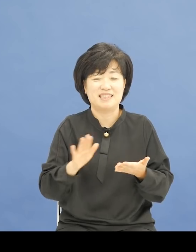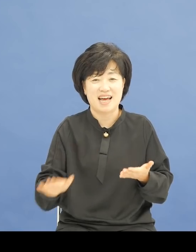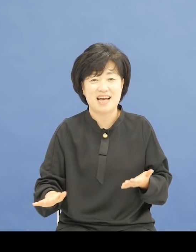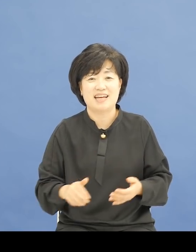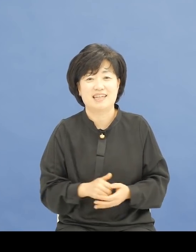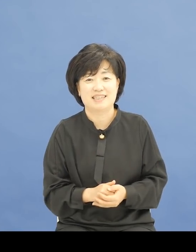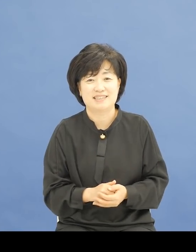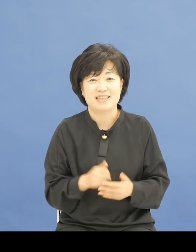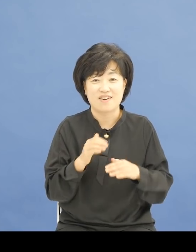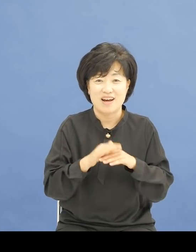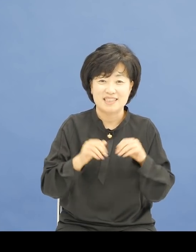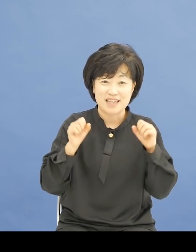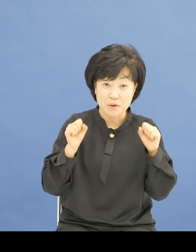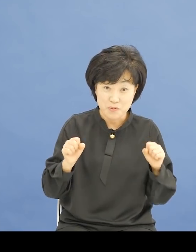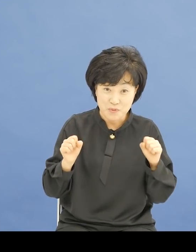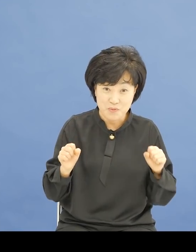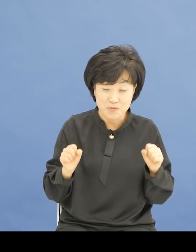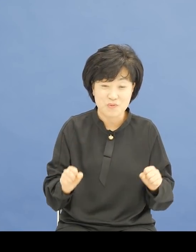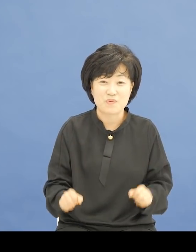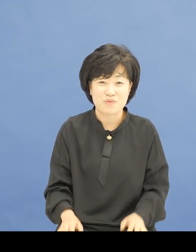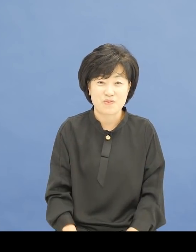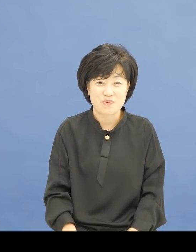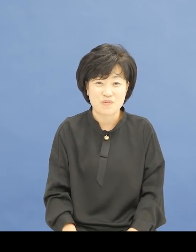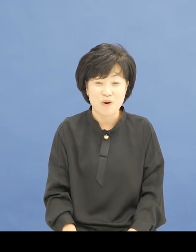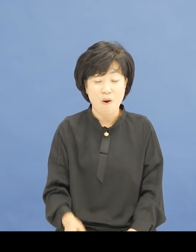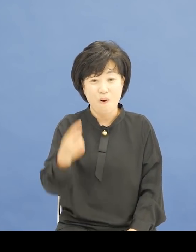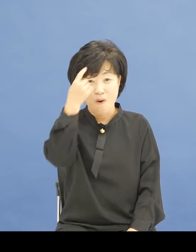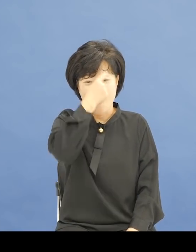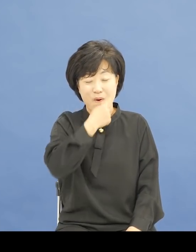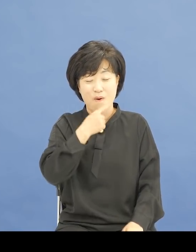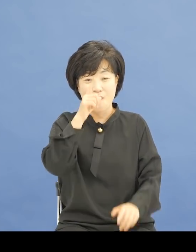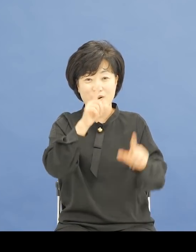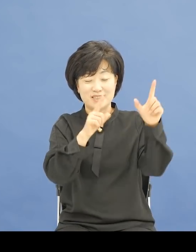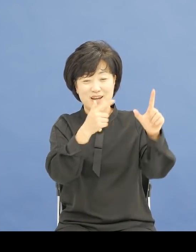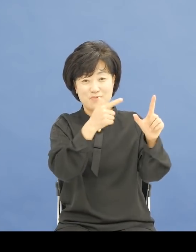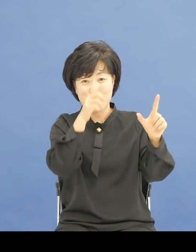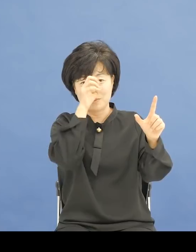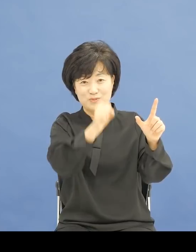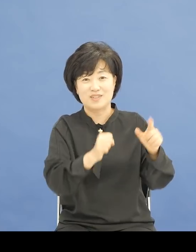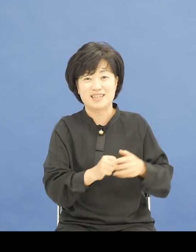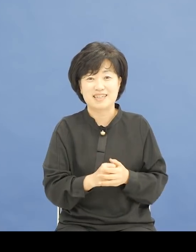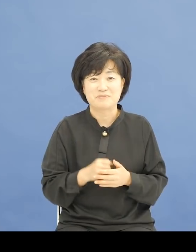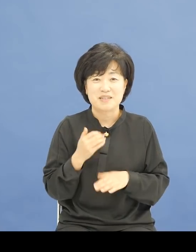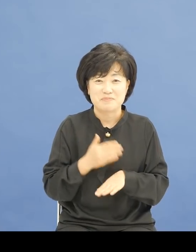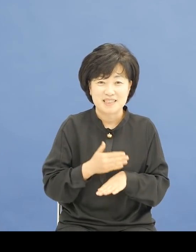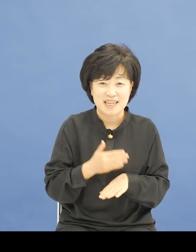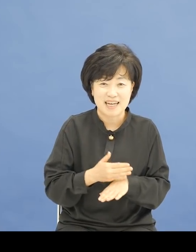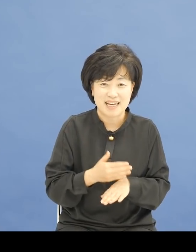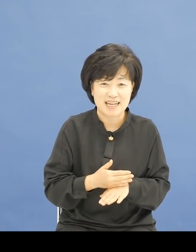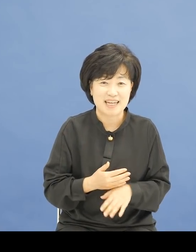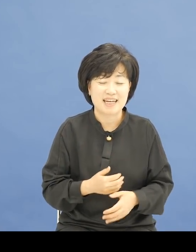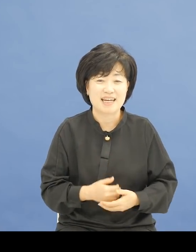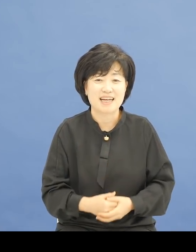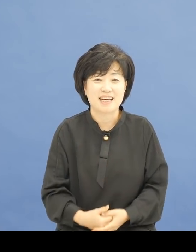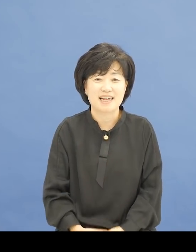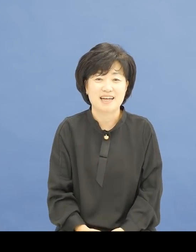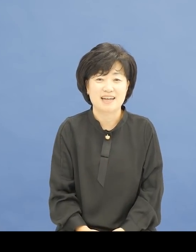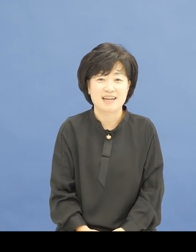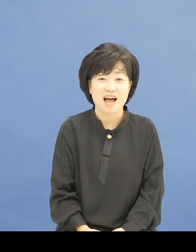안녕하세요. 안녕하세요. 안녕하세요. 반갑습니다. 반갑습니다. 반갑습니다. 인상이 너무 좋으십니다. 그러니까요. 감사합니다. 네,